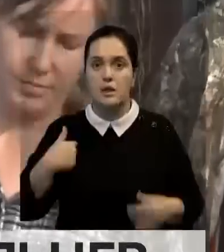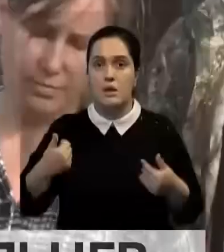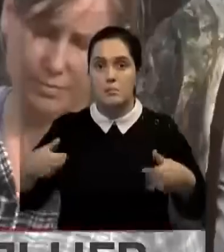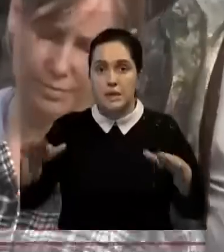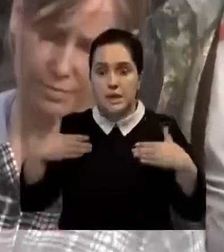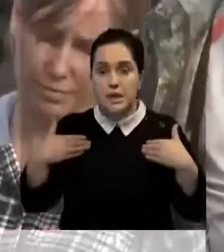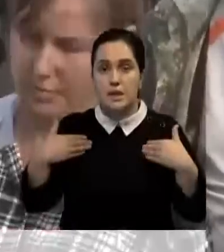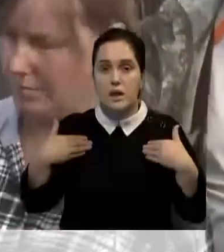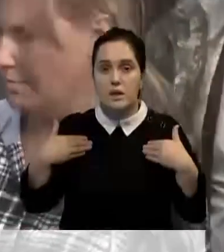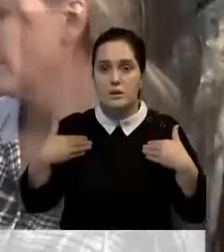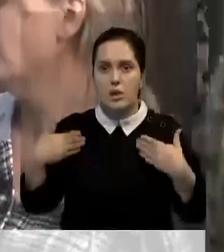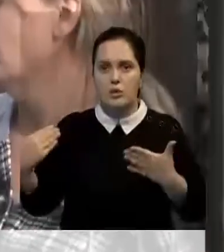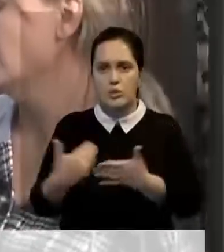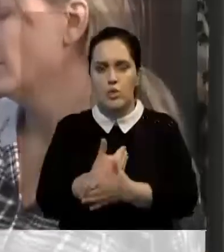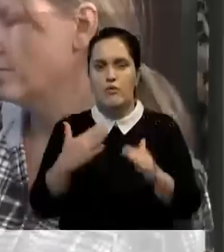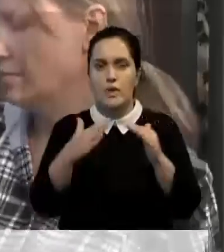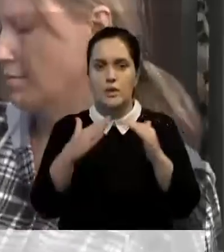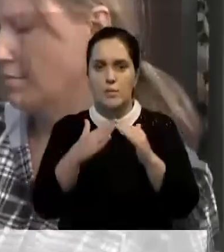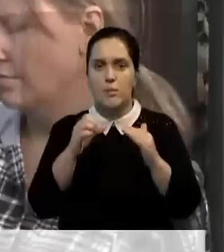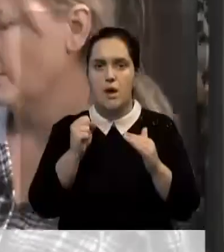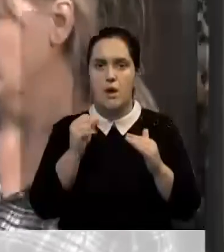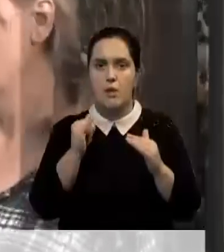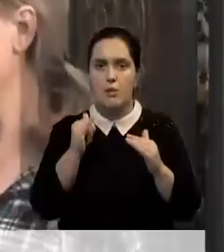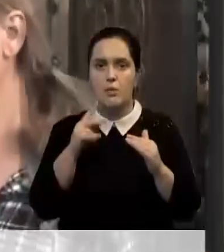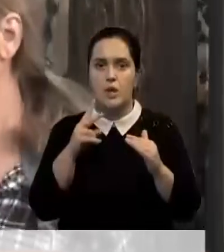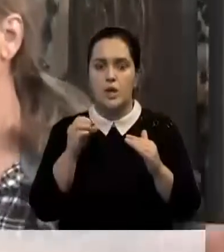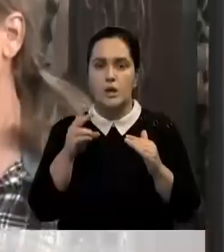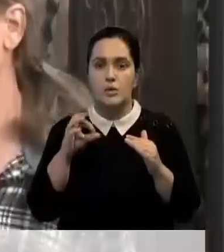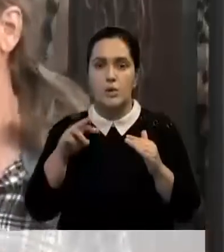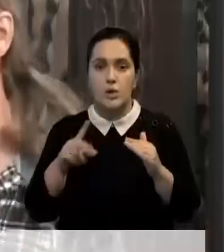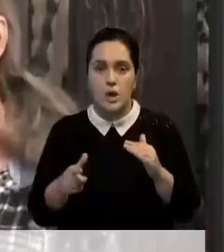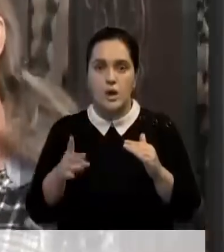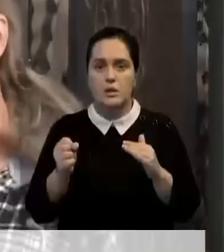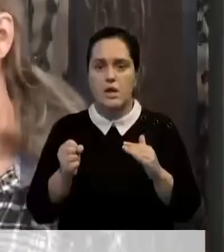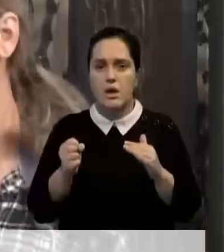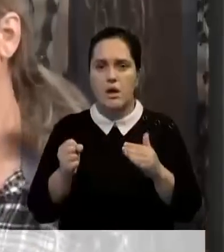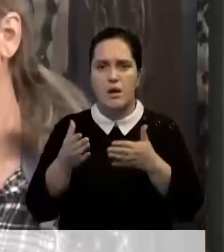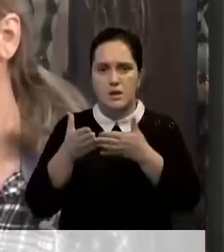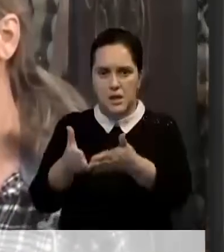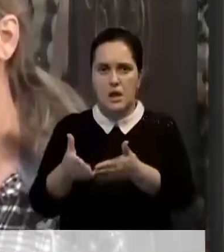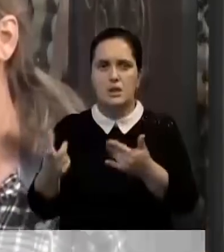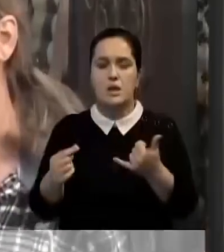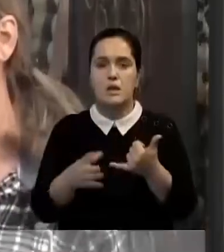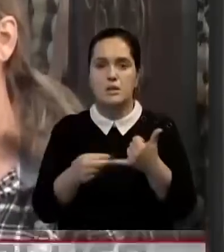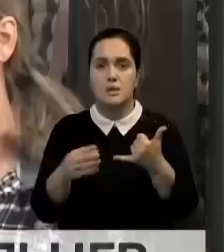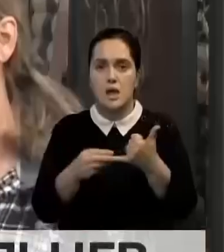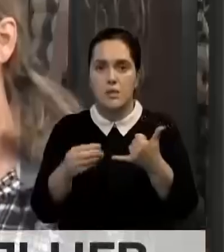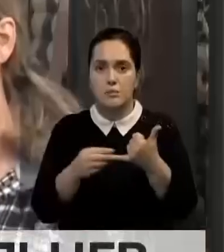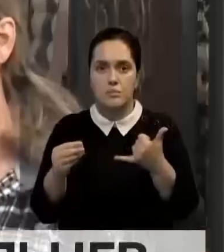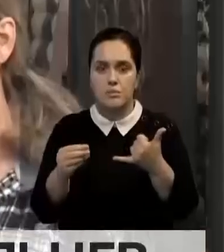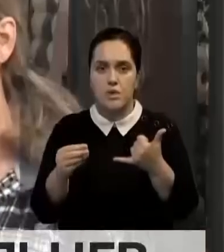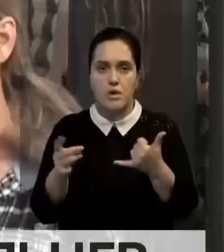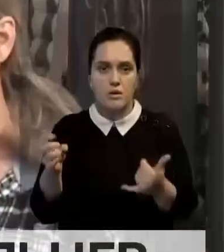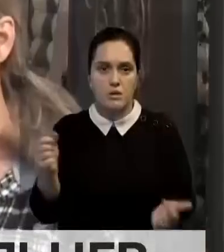момент новые дома в Ауликольском районе, на самой окраине, где почва